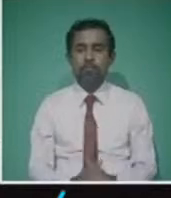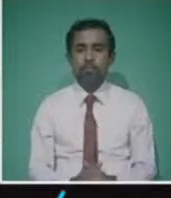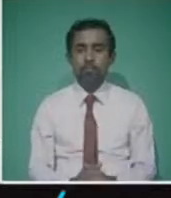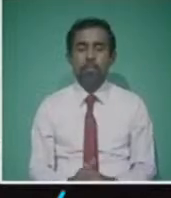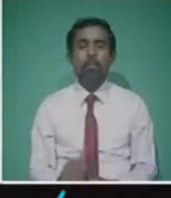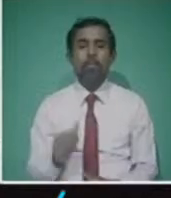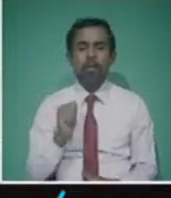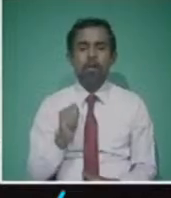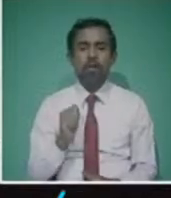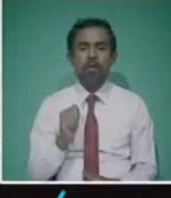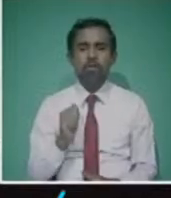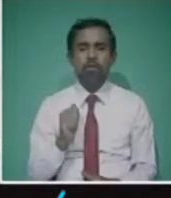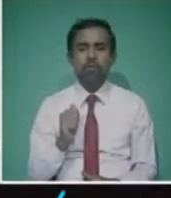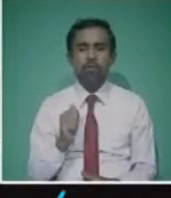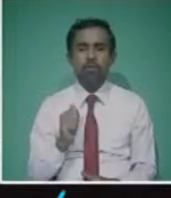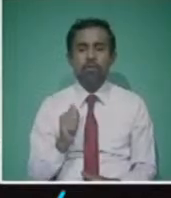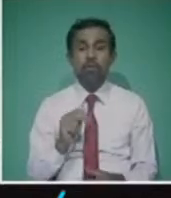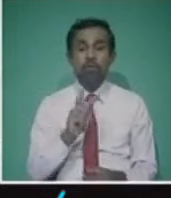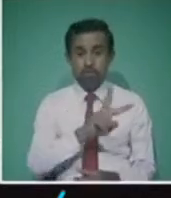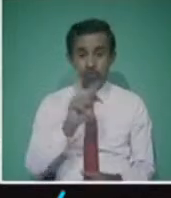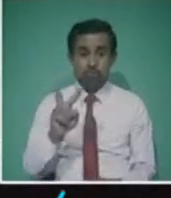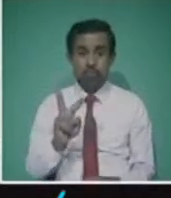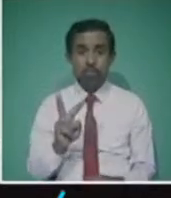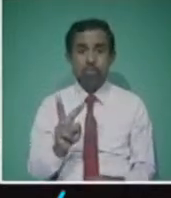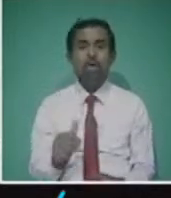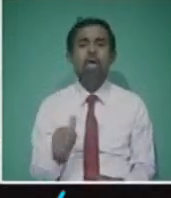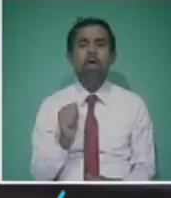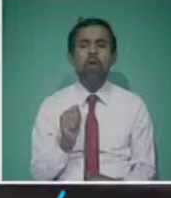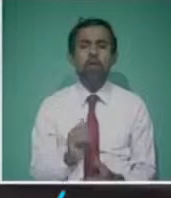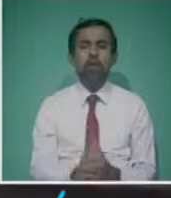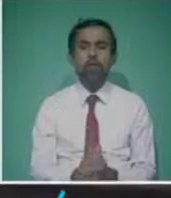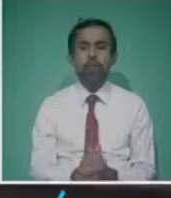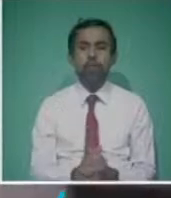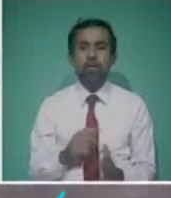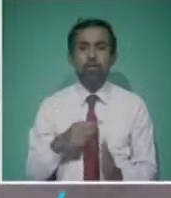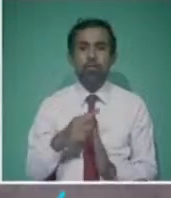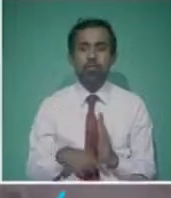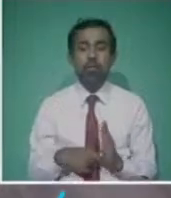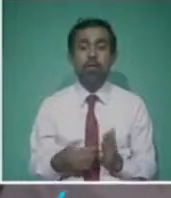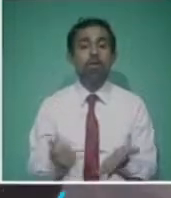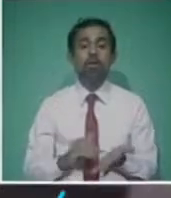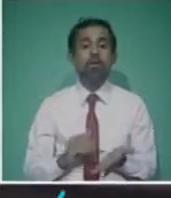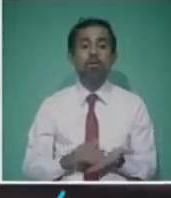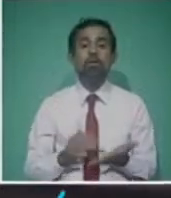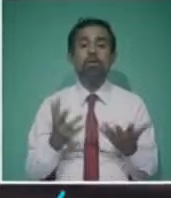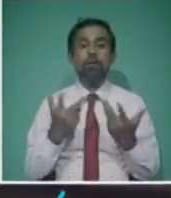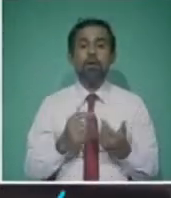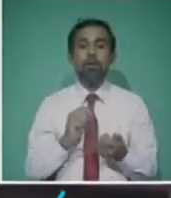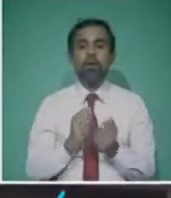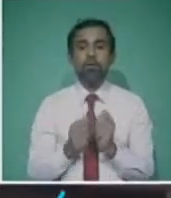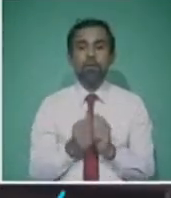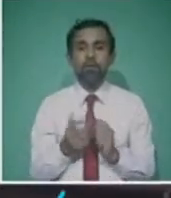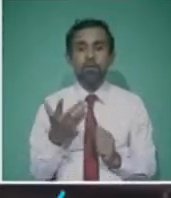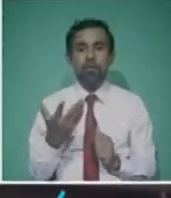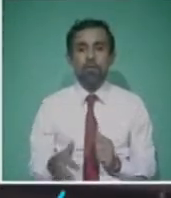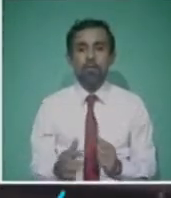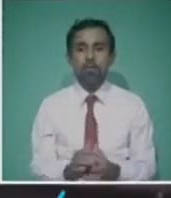ಐ ಮೆಚ್ಚರ ವಿಸಿ ದೇಕಕ್ ಮೇರಟೆ ಕೀ ಪಾರಕ್ ಮೇ ಸಂಶೋಧನೆ ಕರಾದ